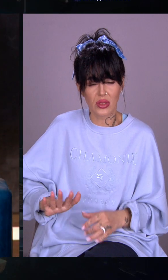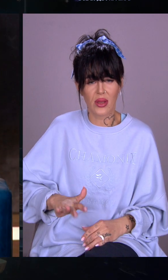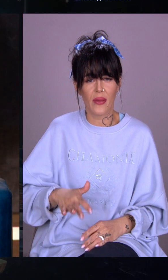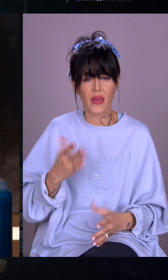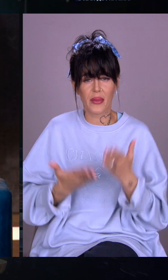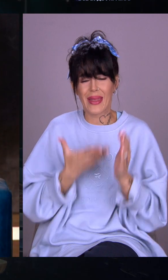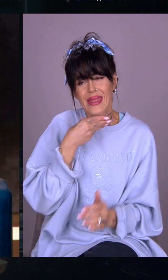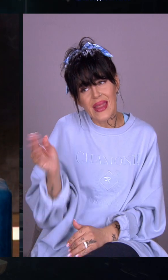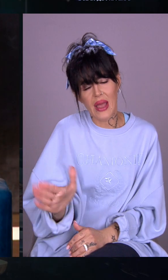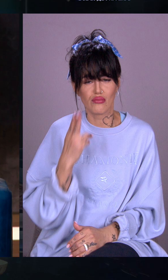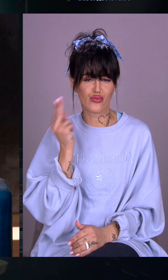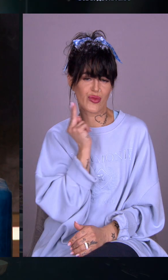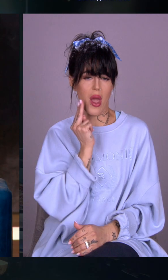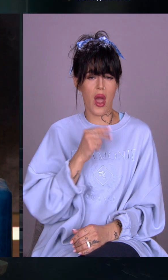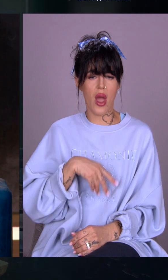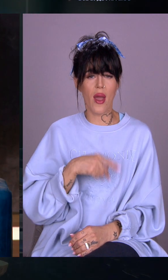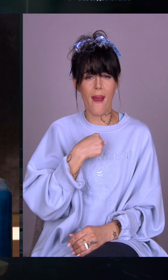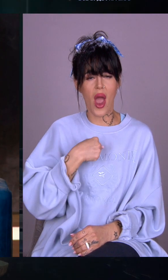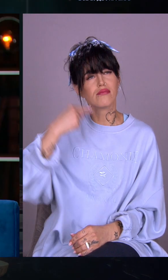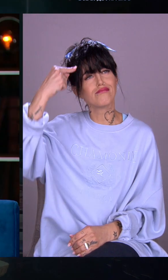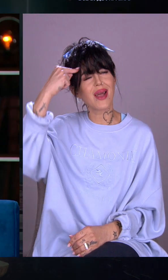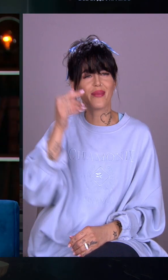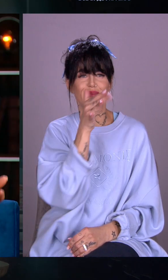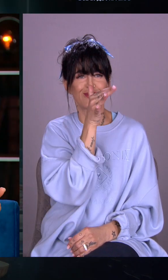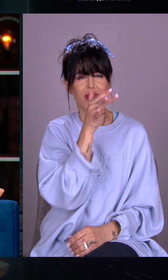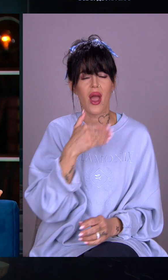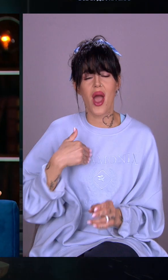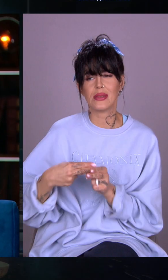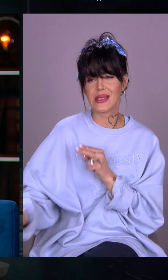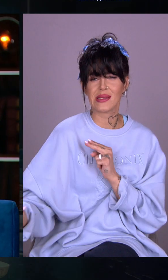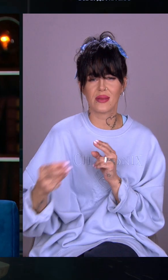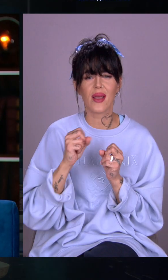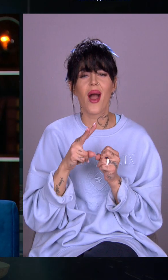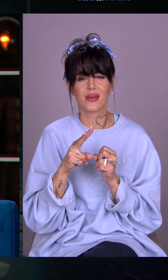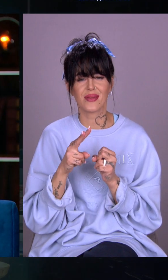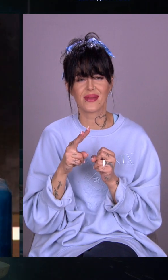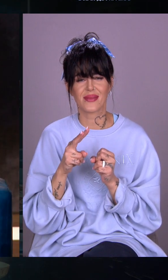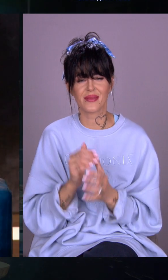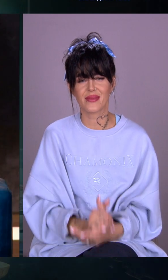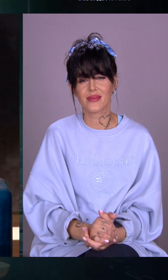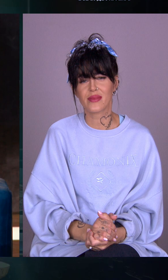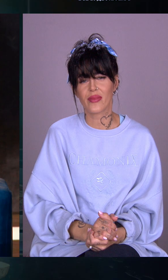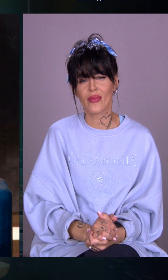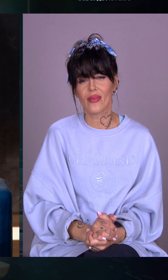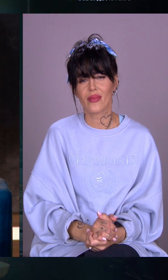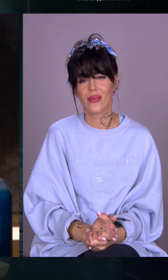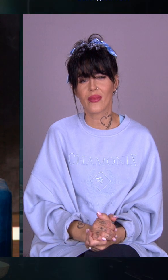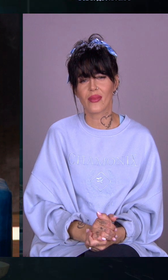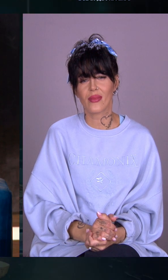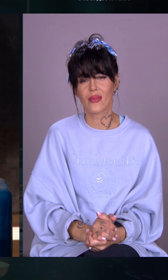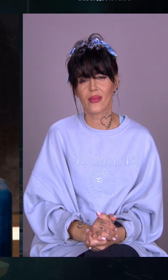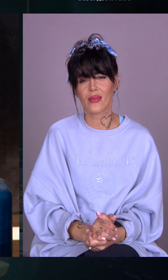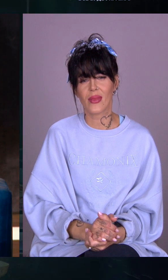би порадив би з нею знімати, але це, мабуть, занадто вже. Ну, то і порушення її кордонів, знаєте? Ну, а нехай не заходить на наші.